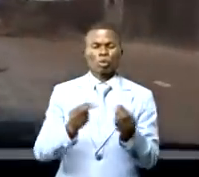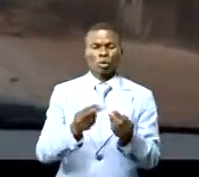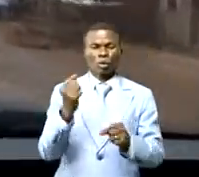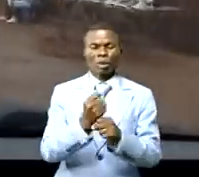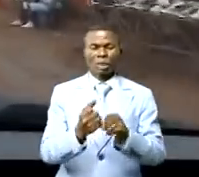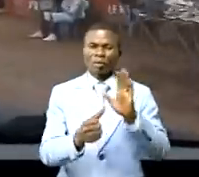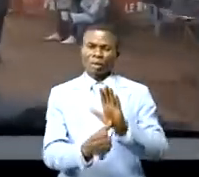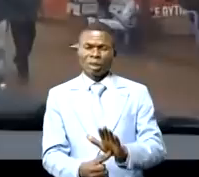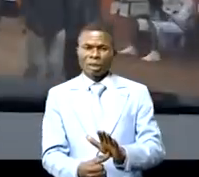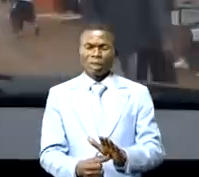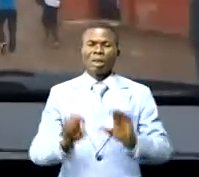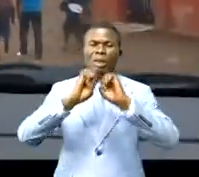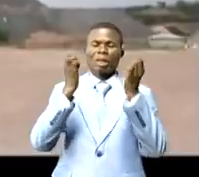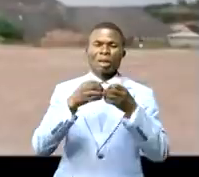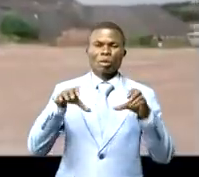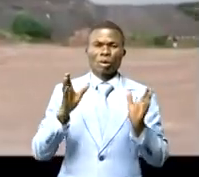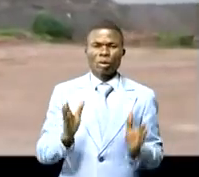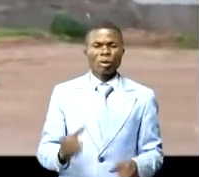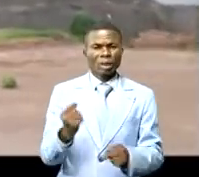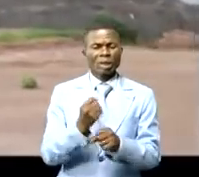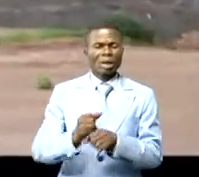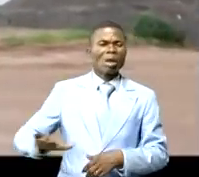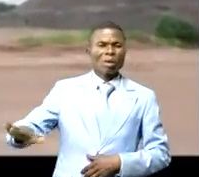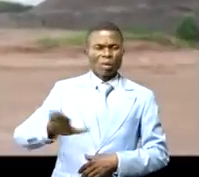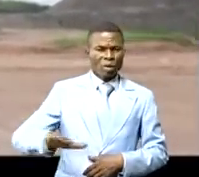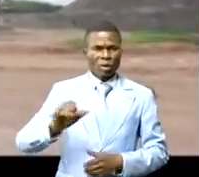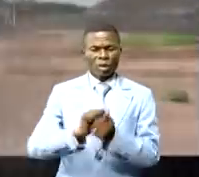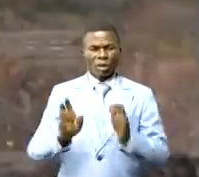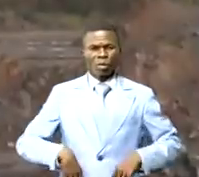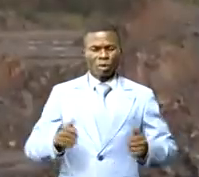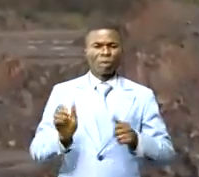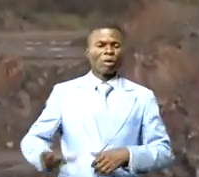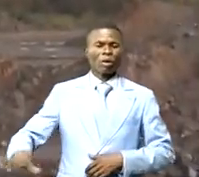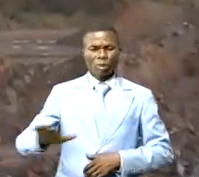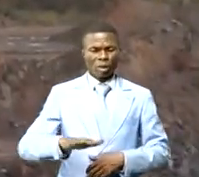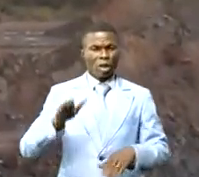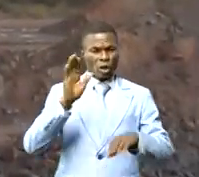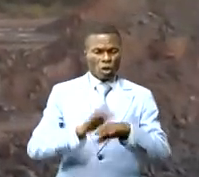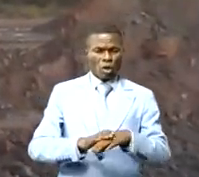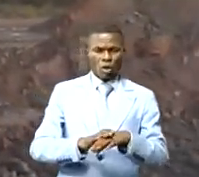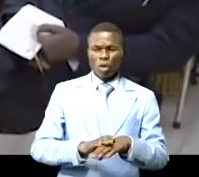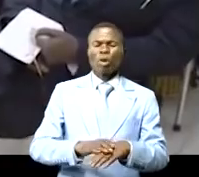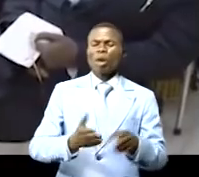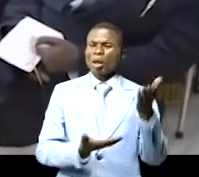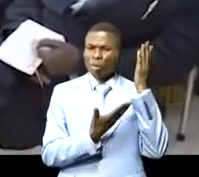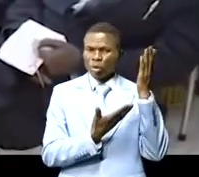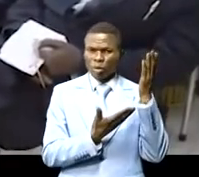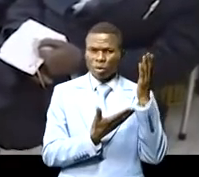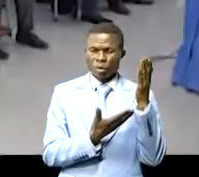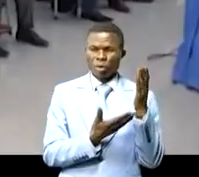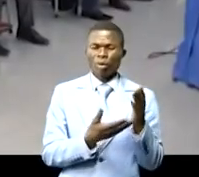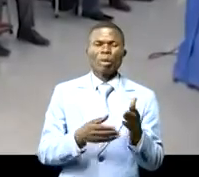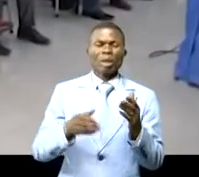différentes entreprises congolaises et vont dans tous les secteurs et domaines de la vie nationale, préoccupe à un plus haut point les panthéons du